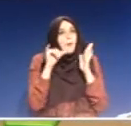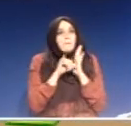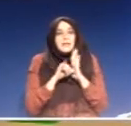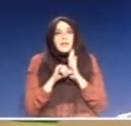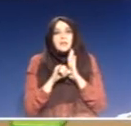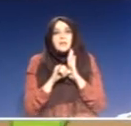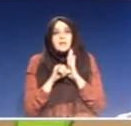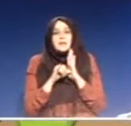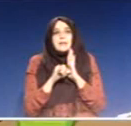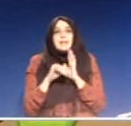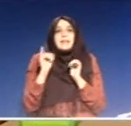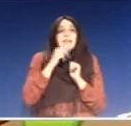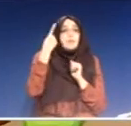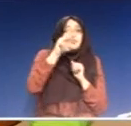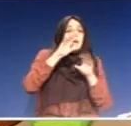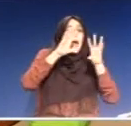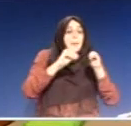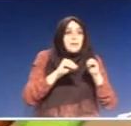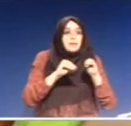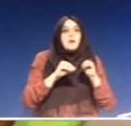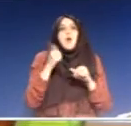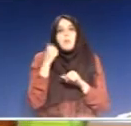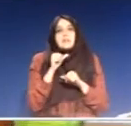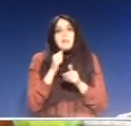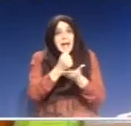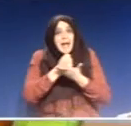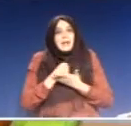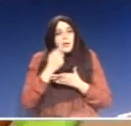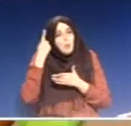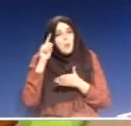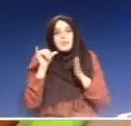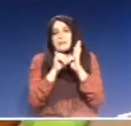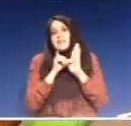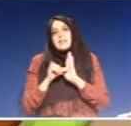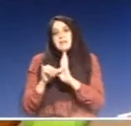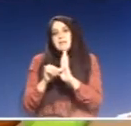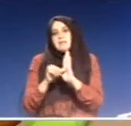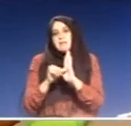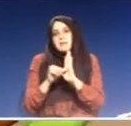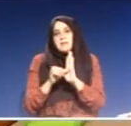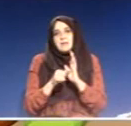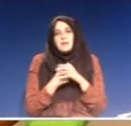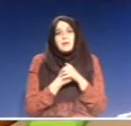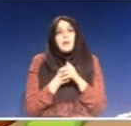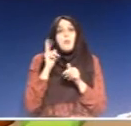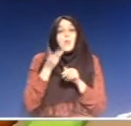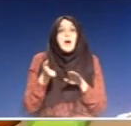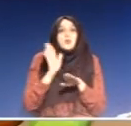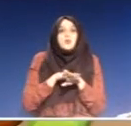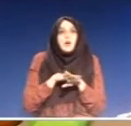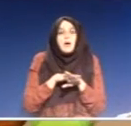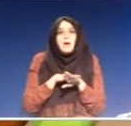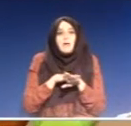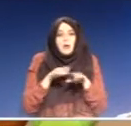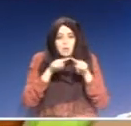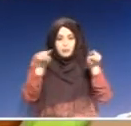لي بوان اللي حكمت البوتو الكتريك ولا الدار تاع الجار ولا يقدروا يعاونونا كي نديرو القسمه بور فيريفيكاسيون باسكو سو البلان تحط الواحد عنده